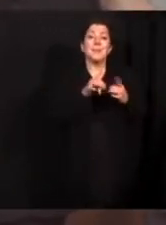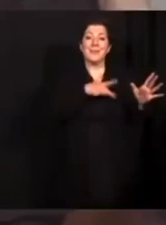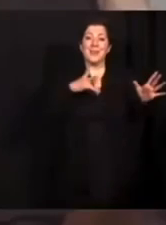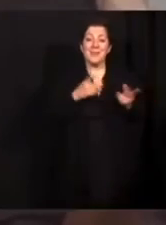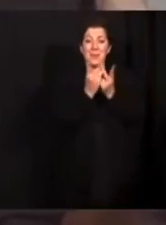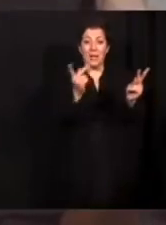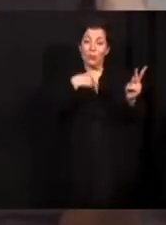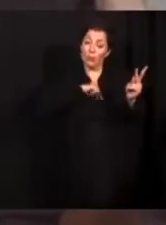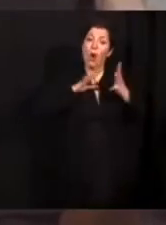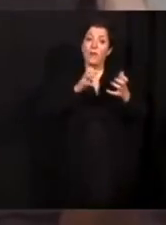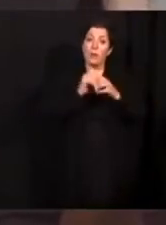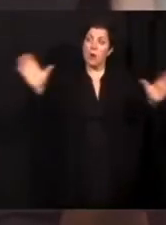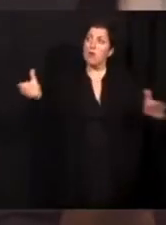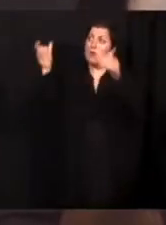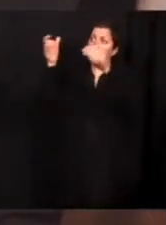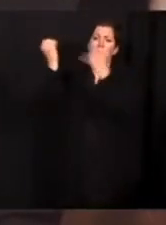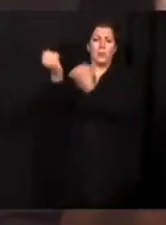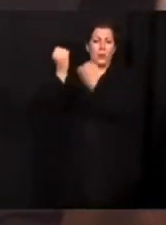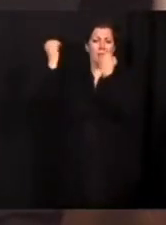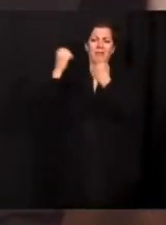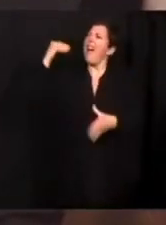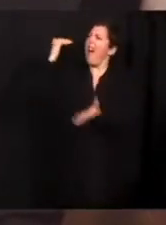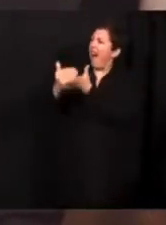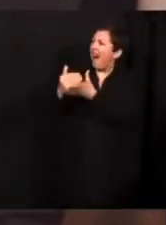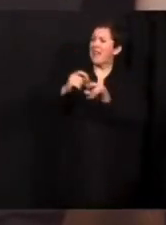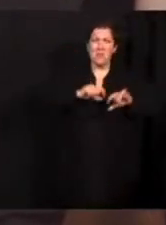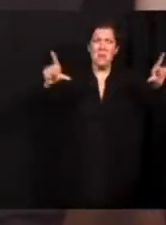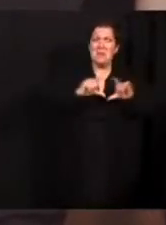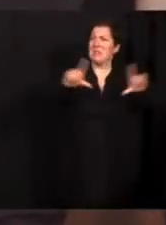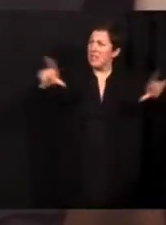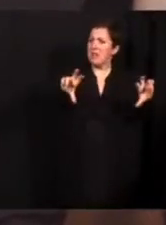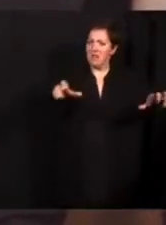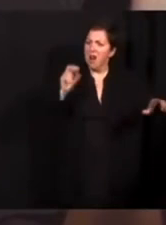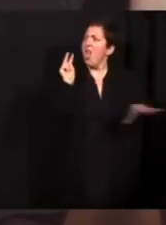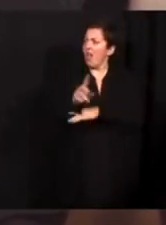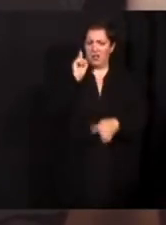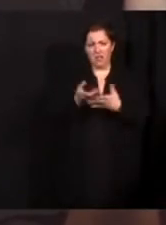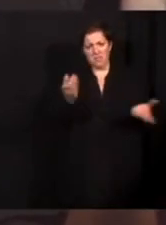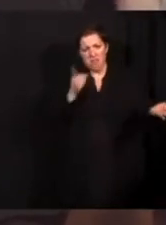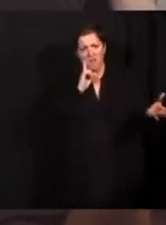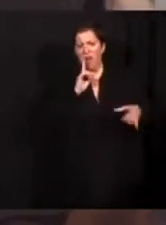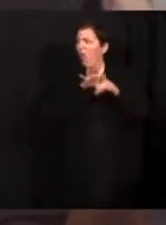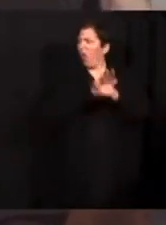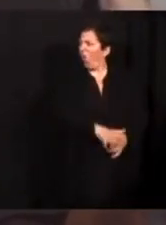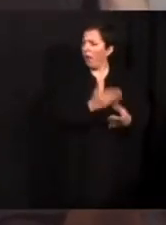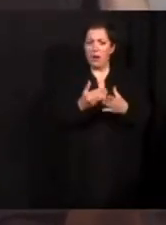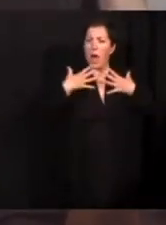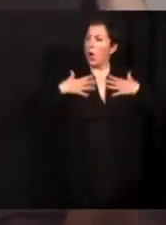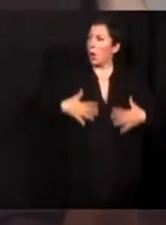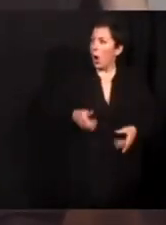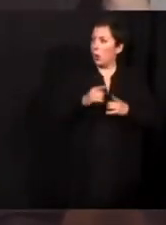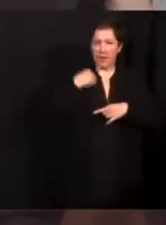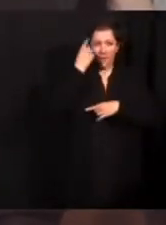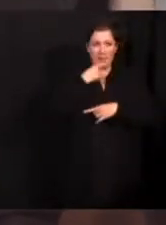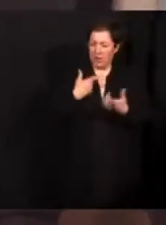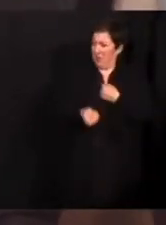nous voulons que les grands groupes publicitaires cessent de matraquer nos murs et nos écrans de publicités sexistes. Ces publicités qui créent des corps et des visages qui n'existent